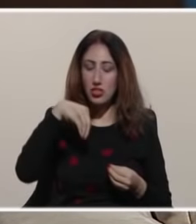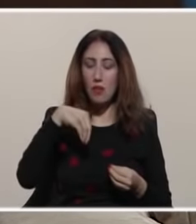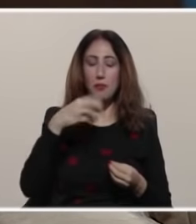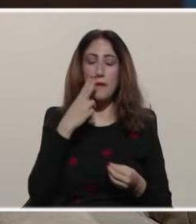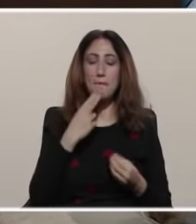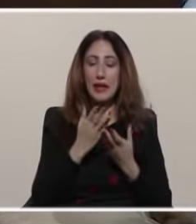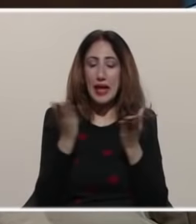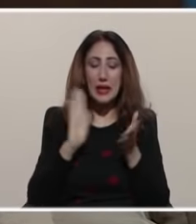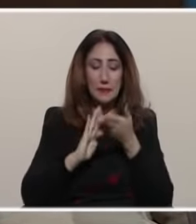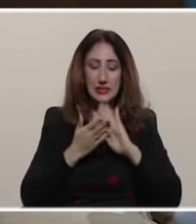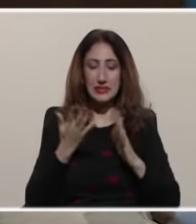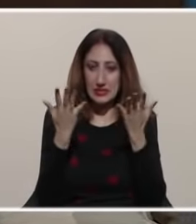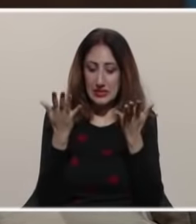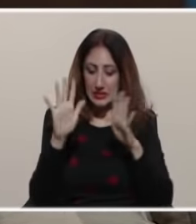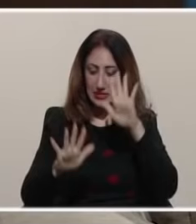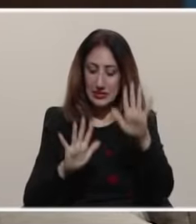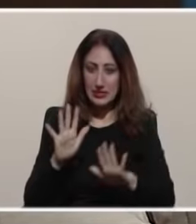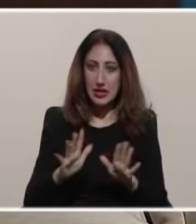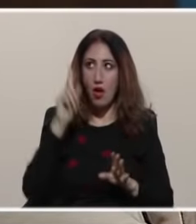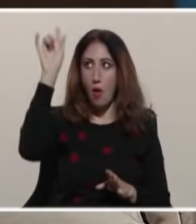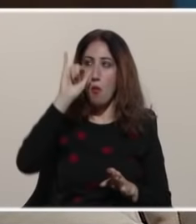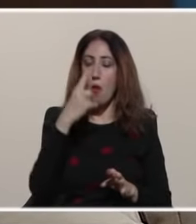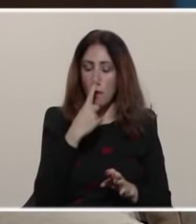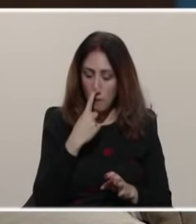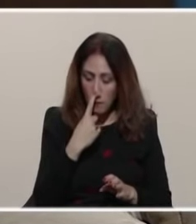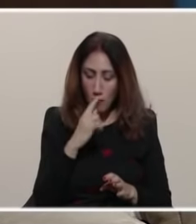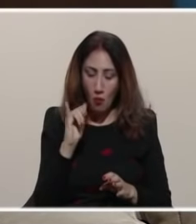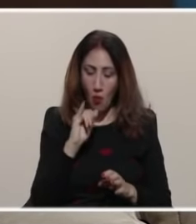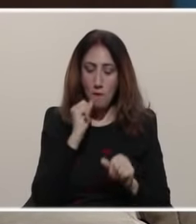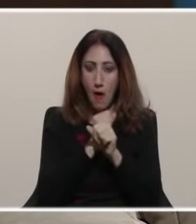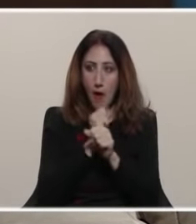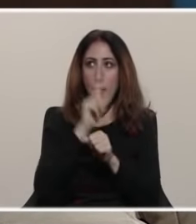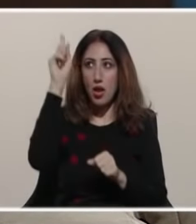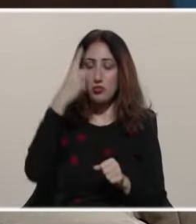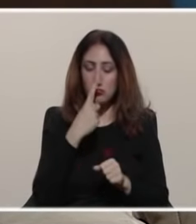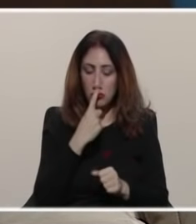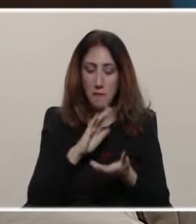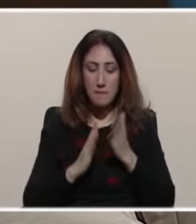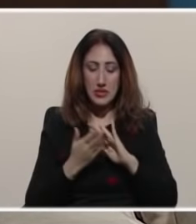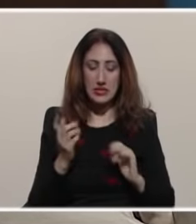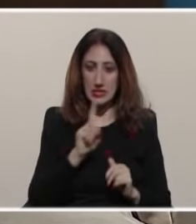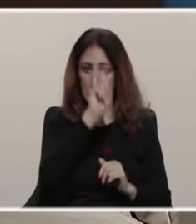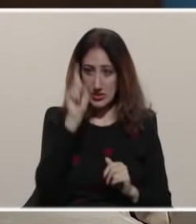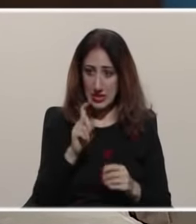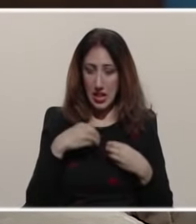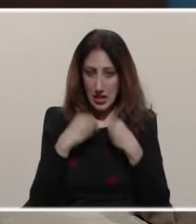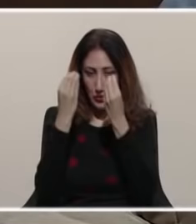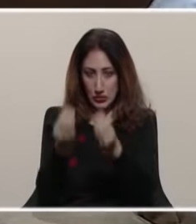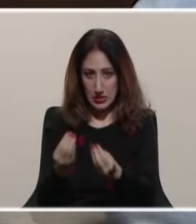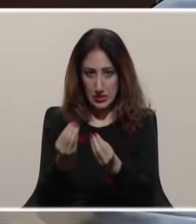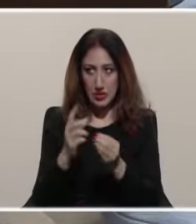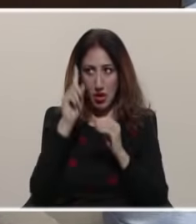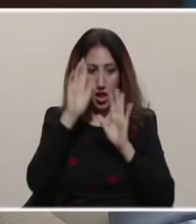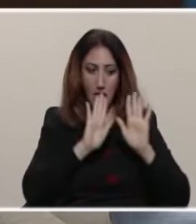الذي يبصر به، ويده التي يبطش بها، ورجله التي يمشي بها، ولئن سالني لاعطينه، ولئن استعاذني لاعيذنه.